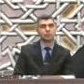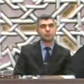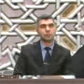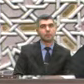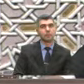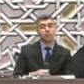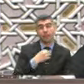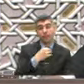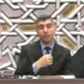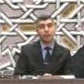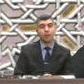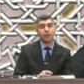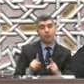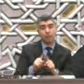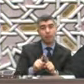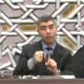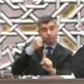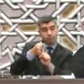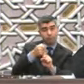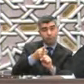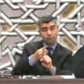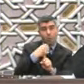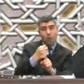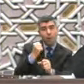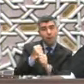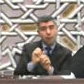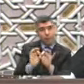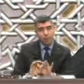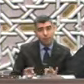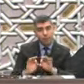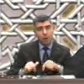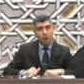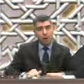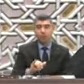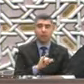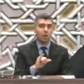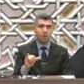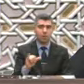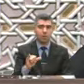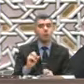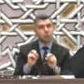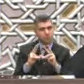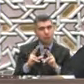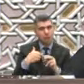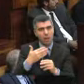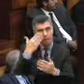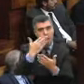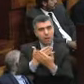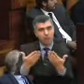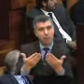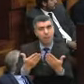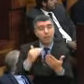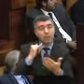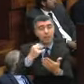احنا سيد الوزير ما تنكروش المجهودات اللي قايمين بها من احسن الى احسن، ولكن السيد الوزير هادشي راه